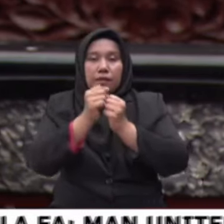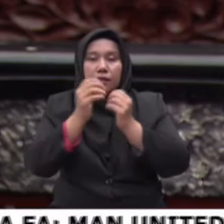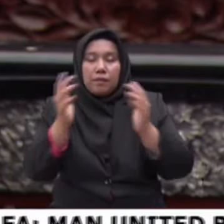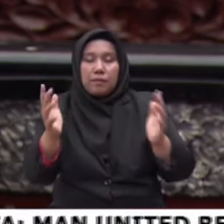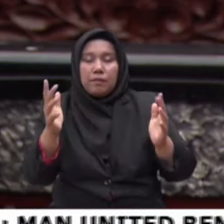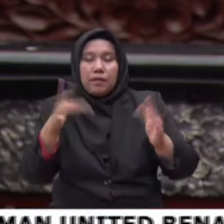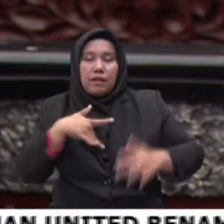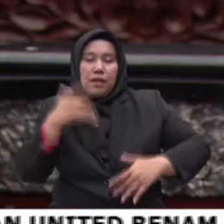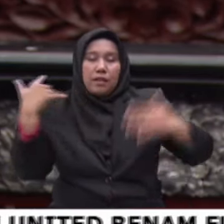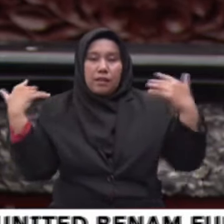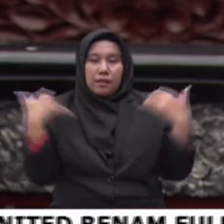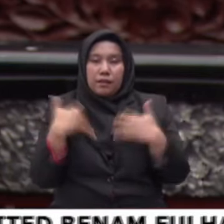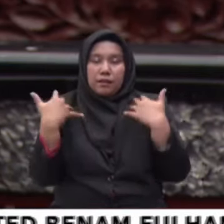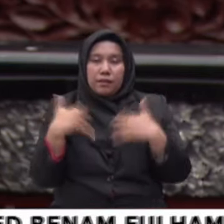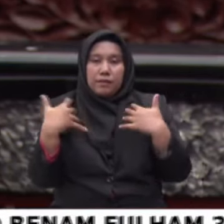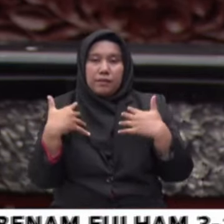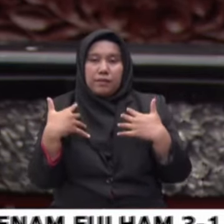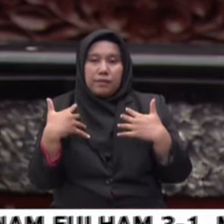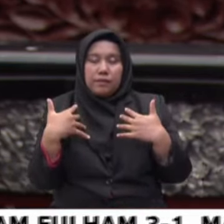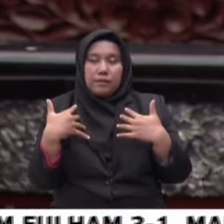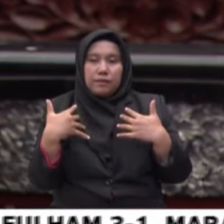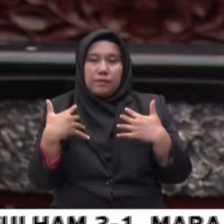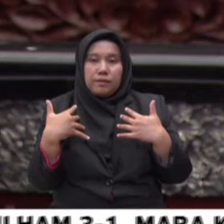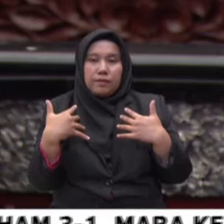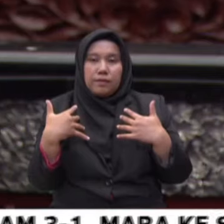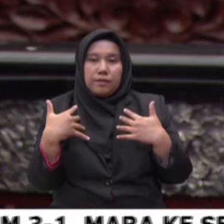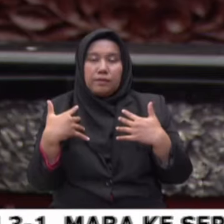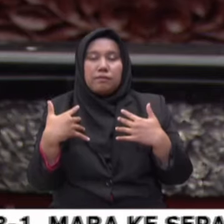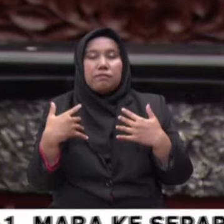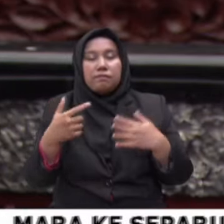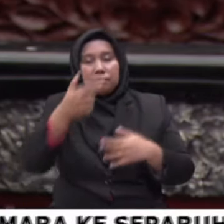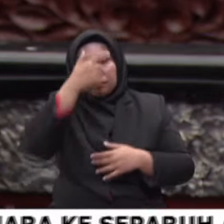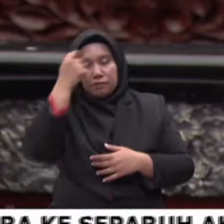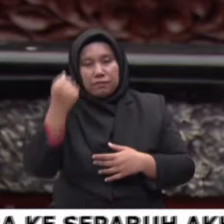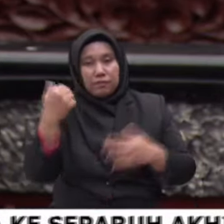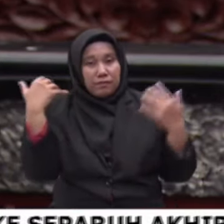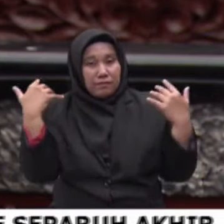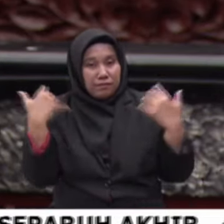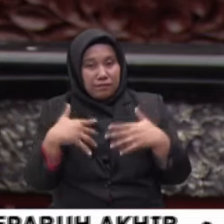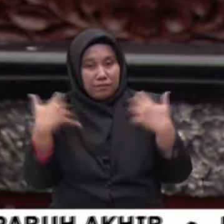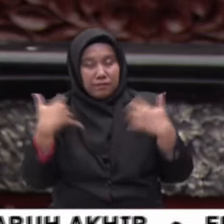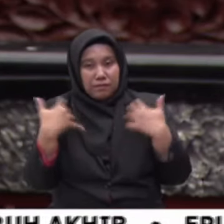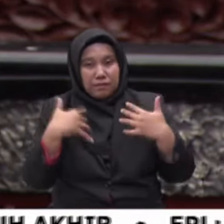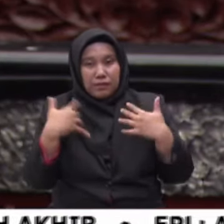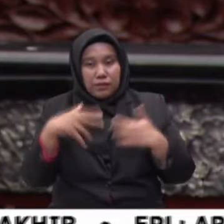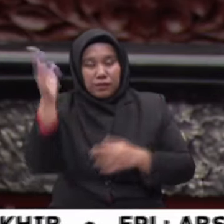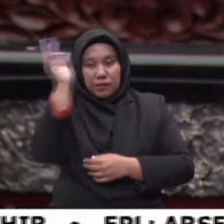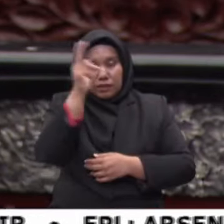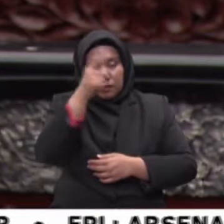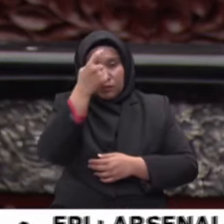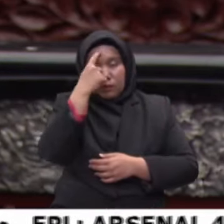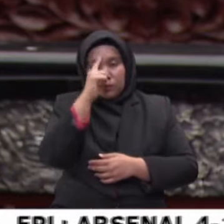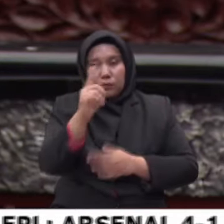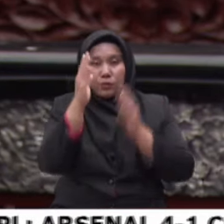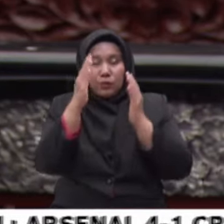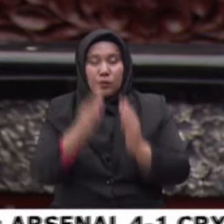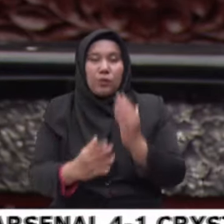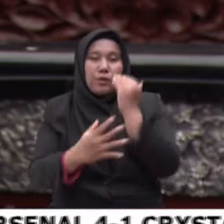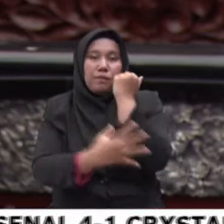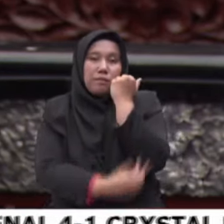fobia kerana kebelakangan ni rasa fobia kerajaan kepada orang miskin, kepada